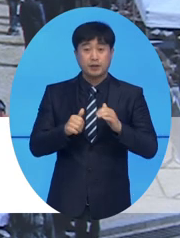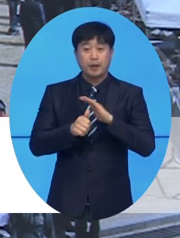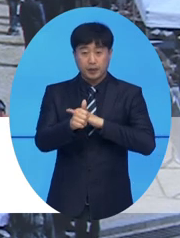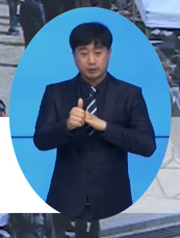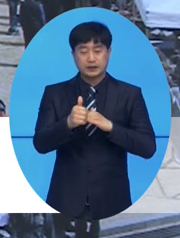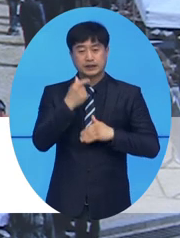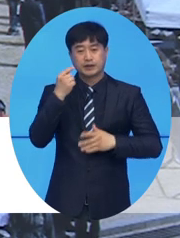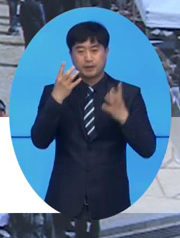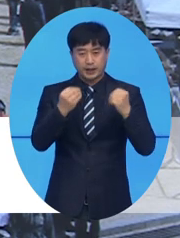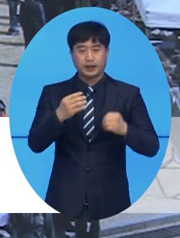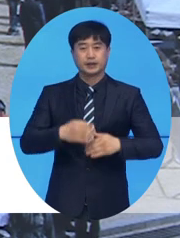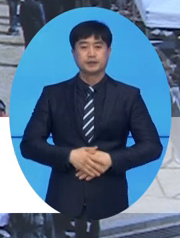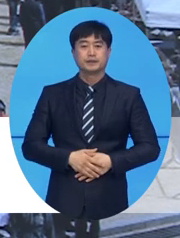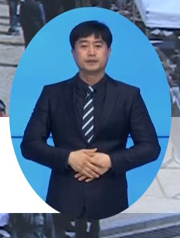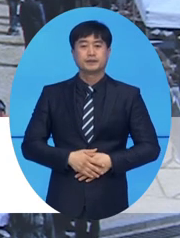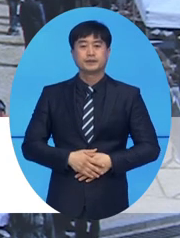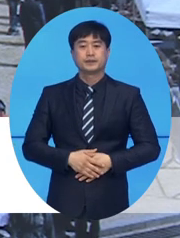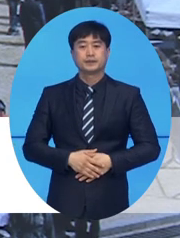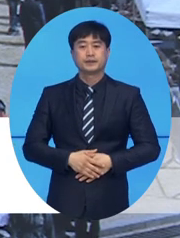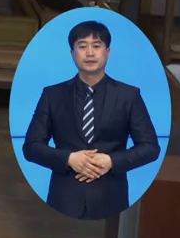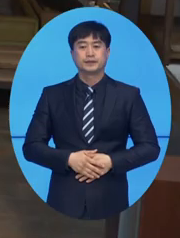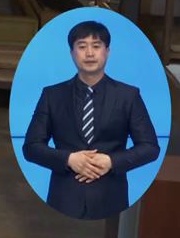인기였습니다. 최창순 기자가 다녀왔습니다.